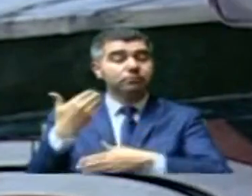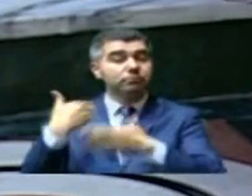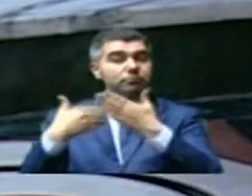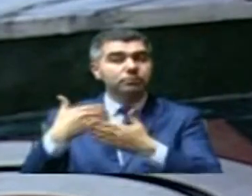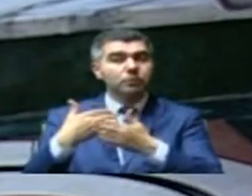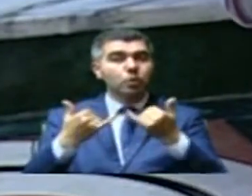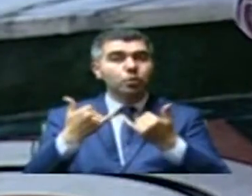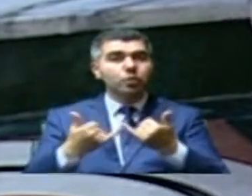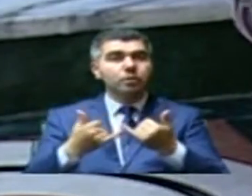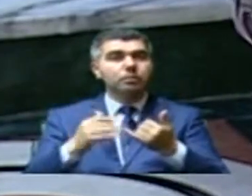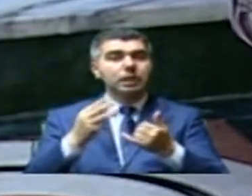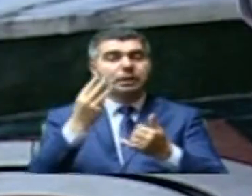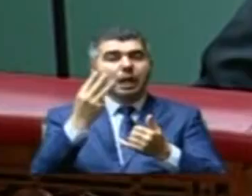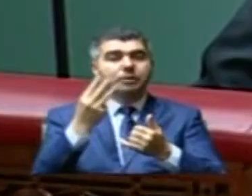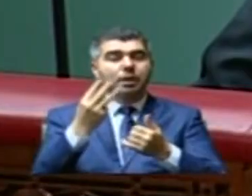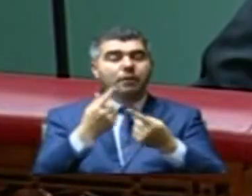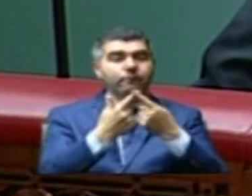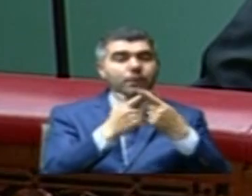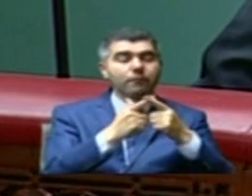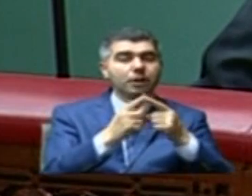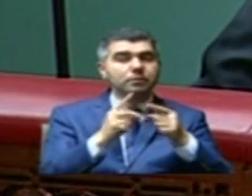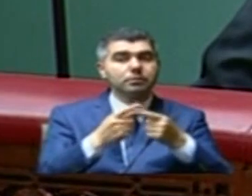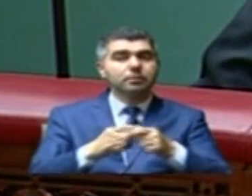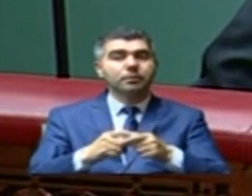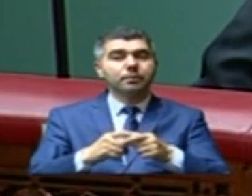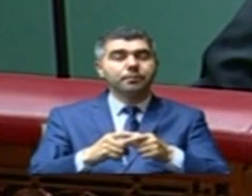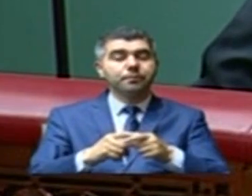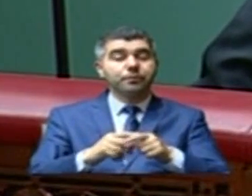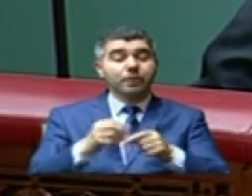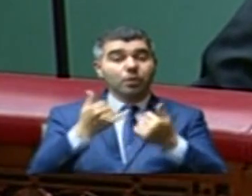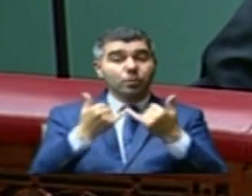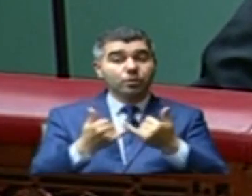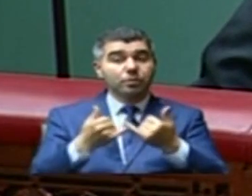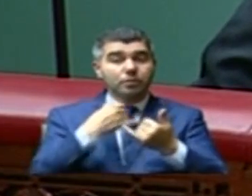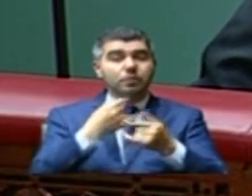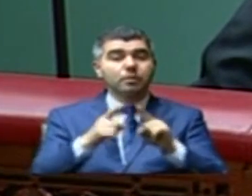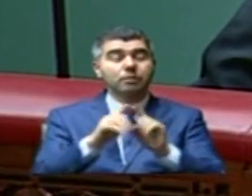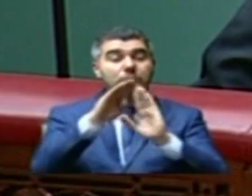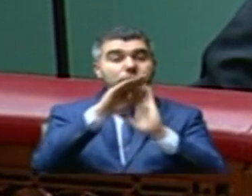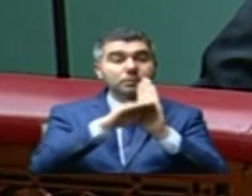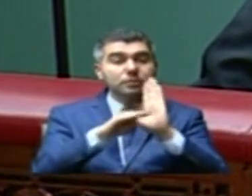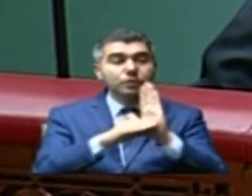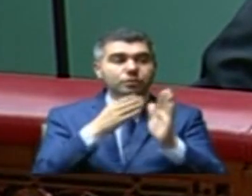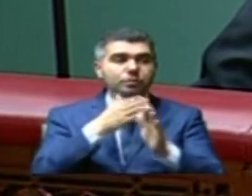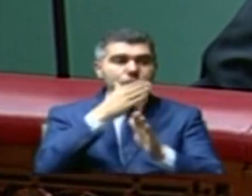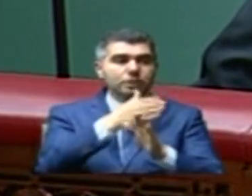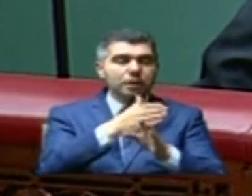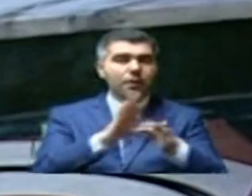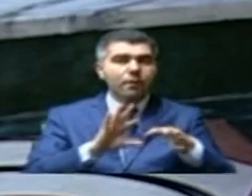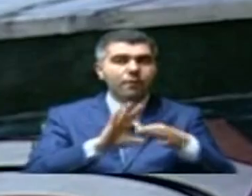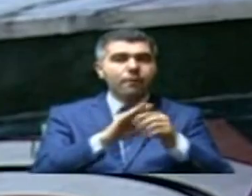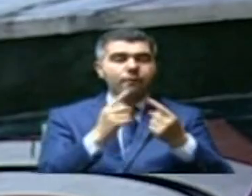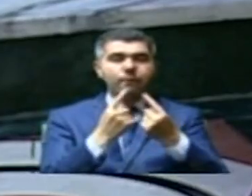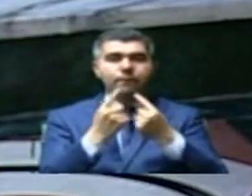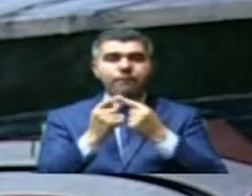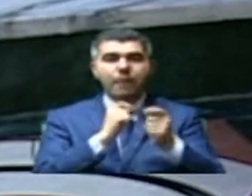عندنا ثلاثة مستويات ديال الحل. المستوى الأول المحلي هو أن اليوم كاينة لجنة وكاين اتفاق بين